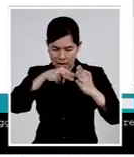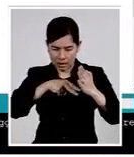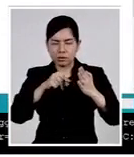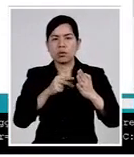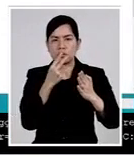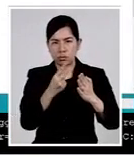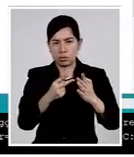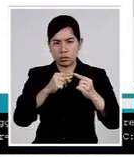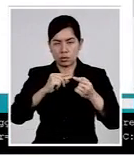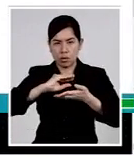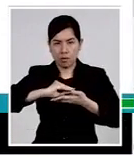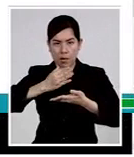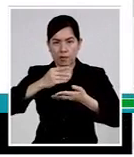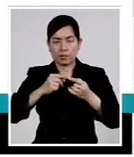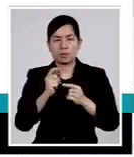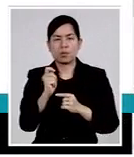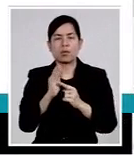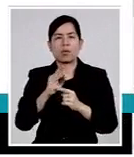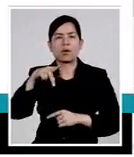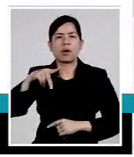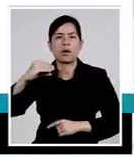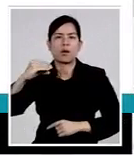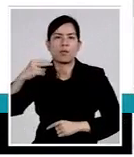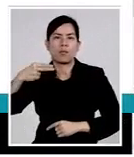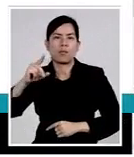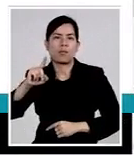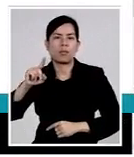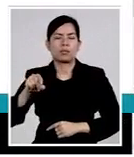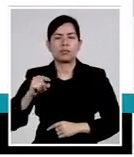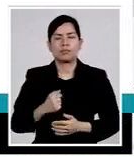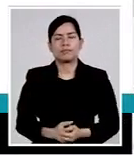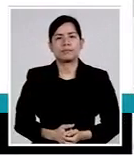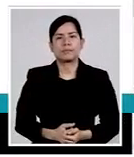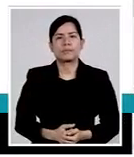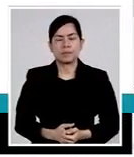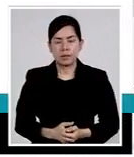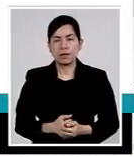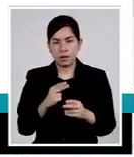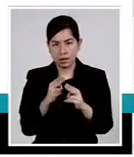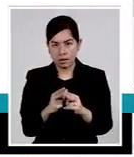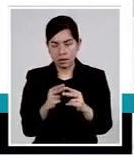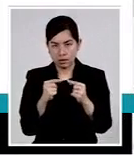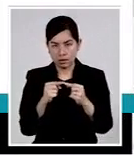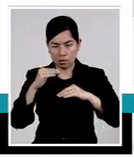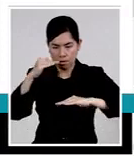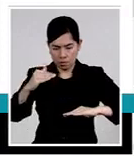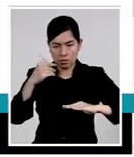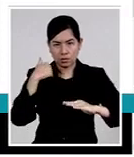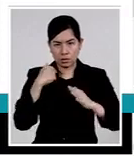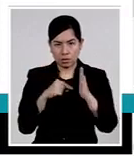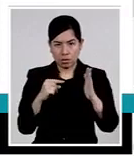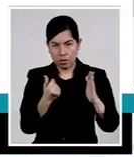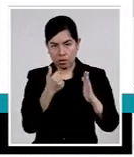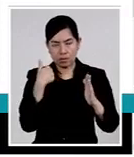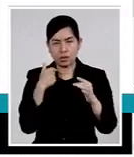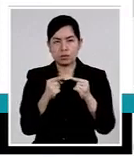อัปโหลดเลยอ่ะลองดูค่ามันตั้งค่าสปีดนะครับ 9,600